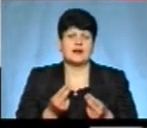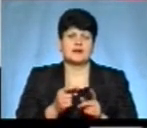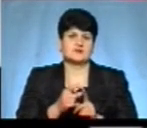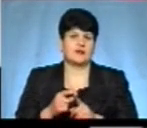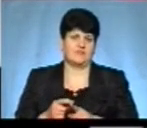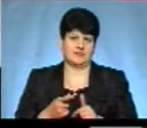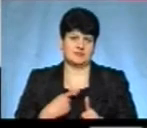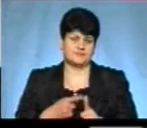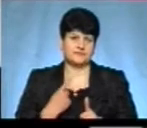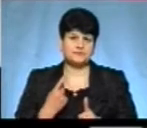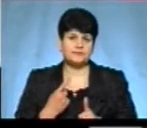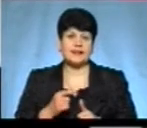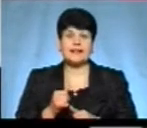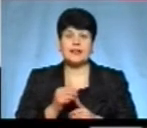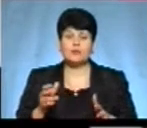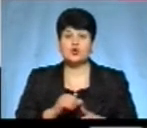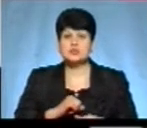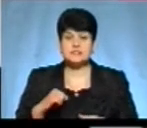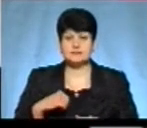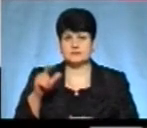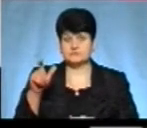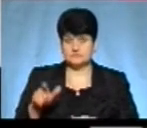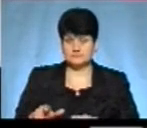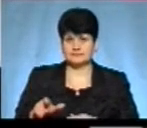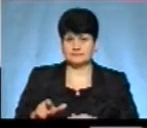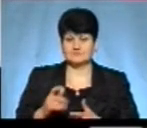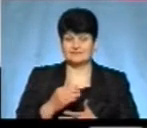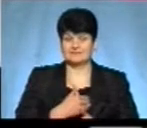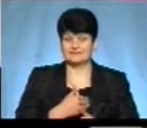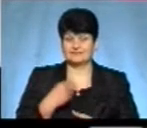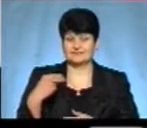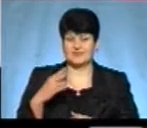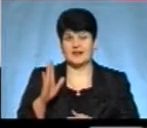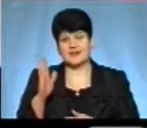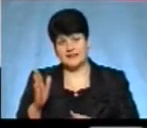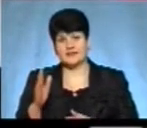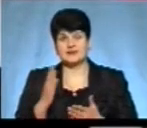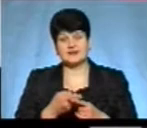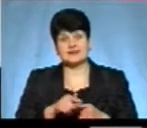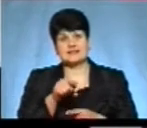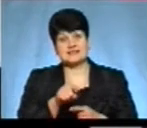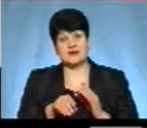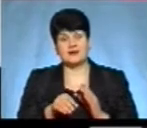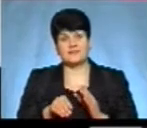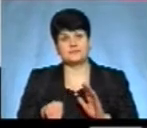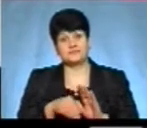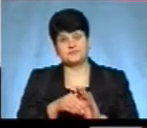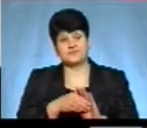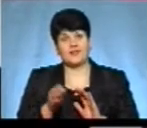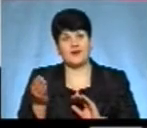на жаль, ну, не може сам суб'єкт виборчого процесу, напевне, говорити, чи це є передвиборчою агітацією, чи ні. Так? Тут має бути якась